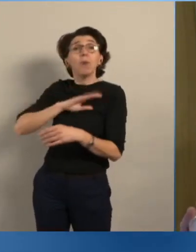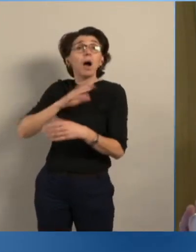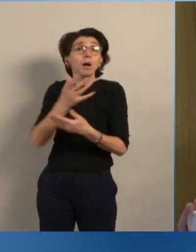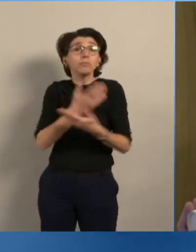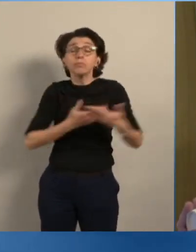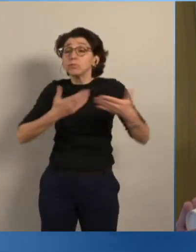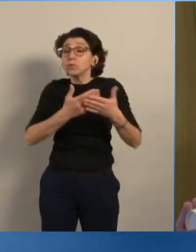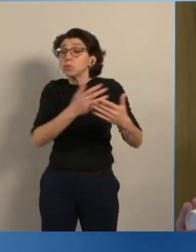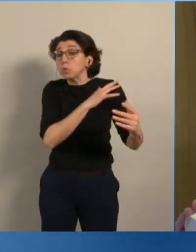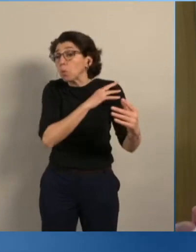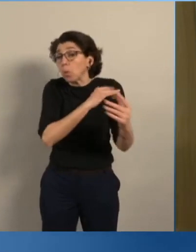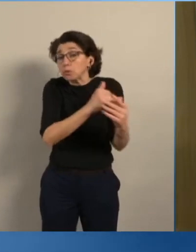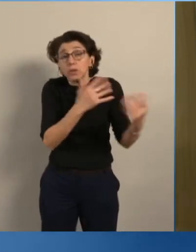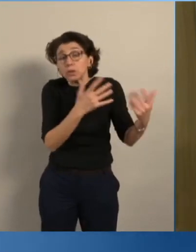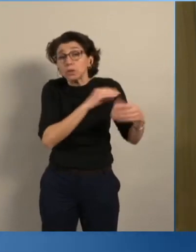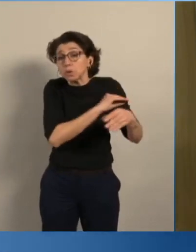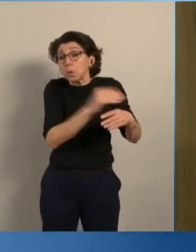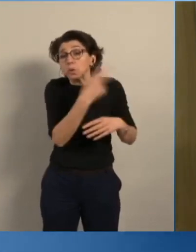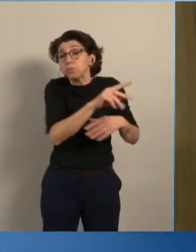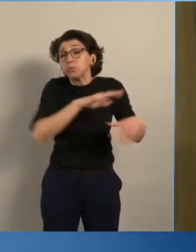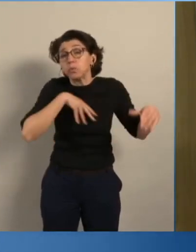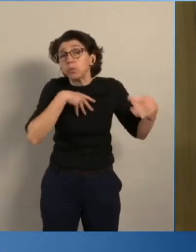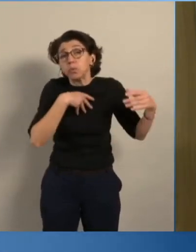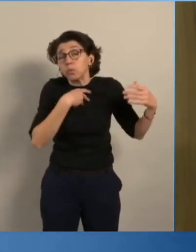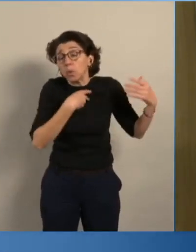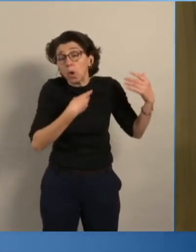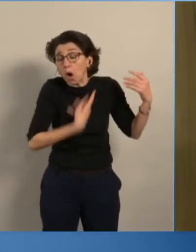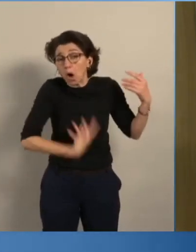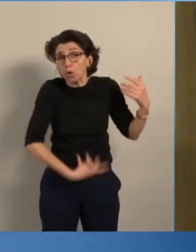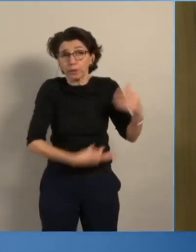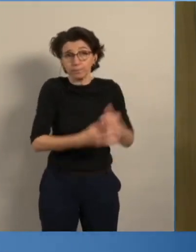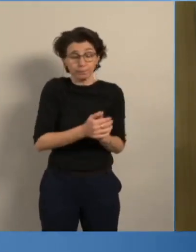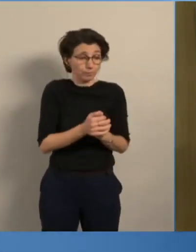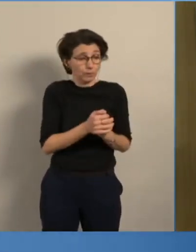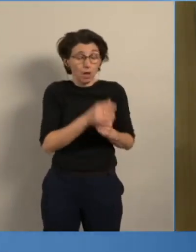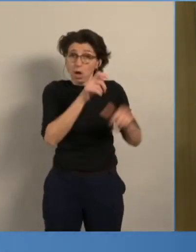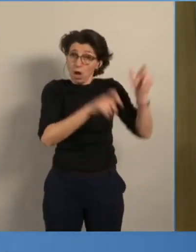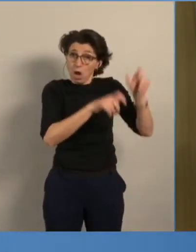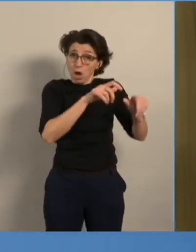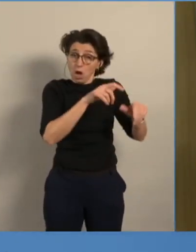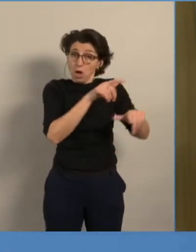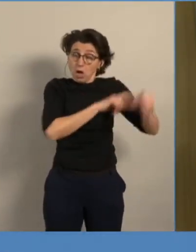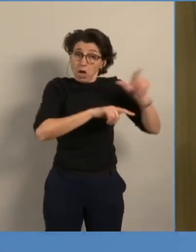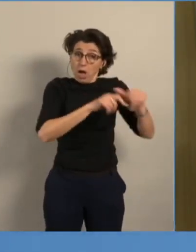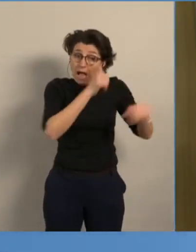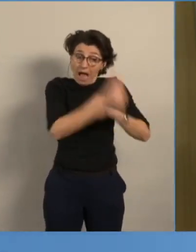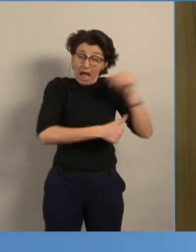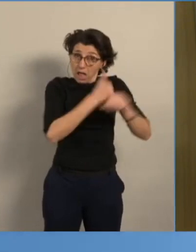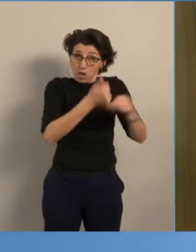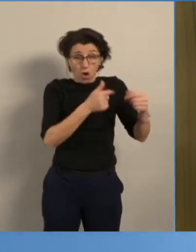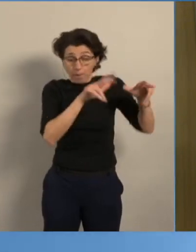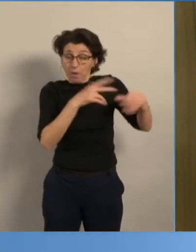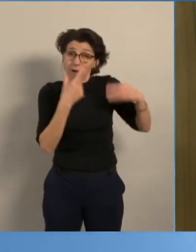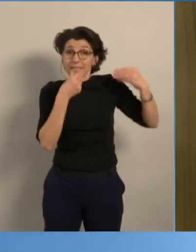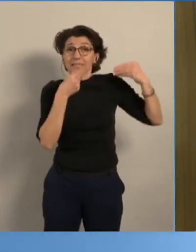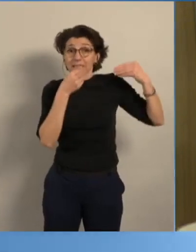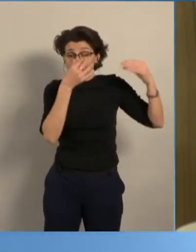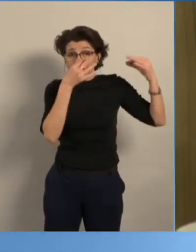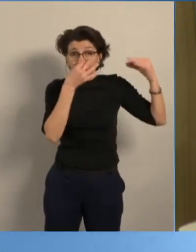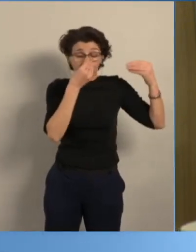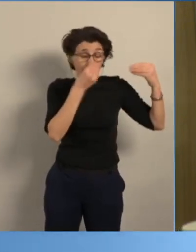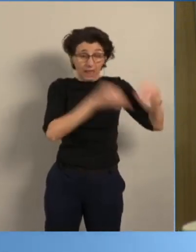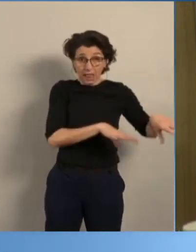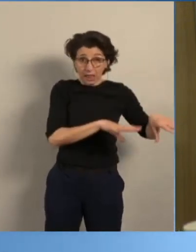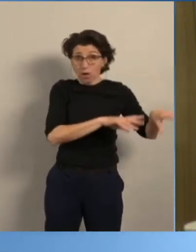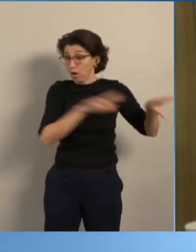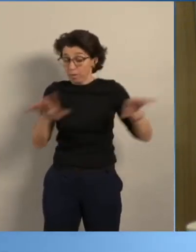donc maintenant 1 an que des locataires ont temporairement déménagé et attendent la rénovation de leur logement. Qu'ils dorment tranquilles, ils s'en prennent